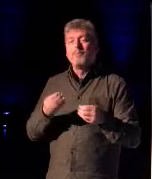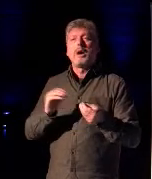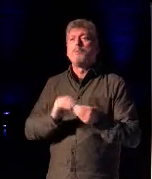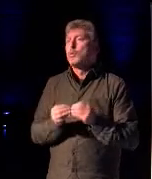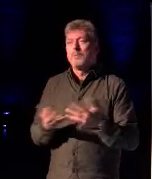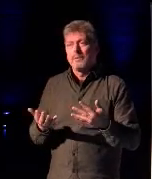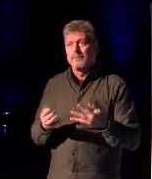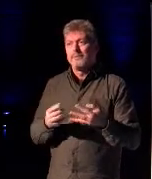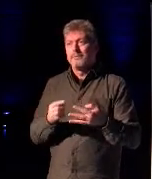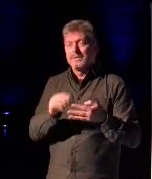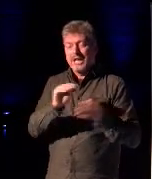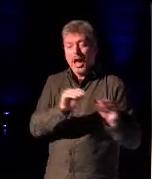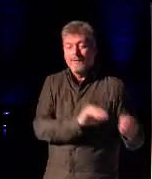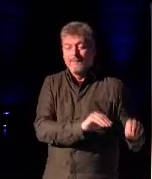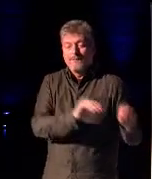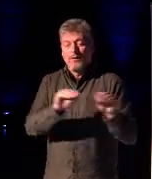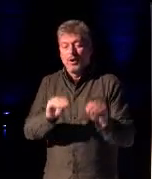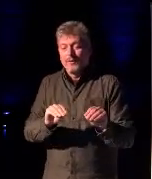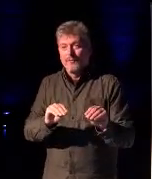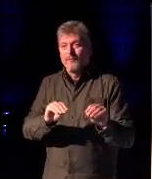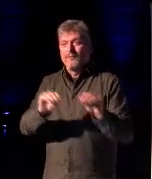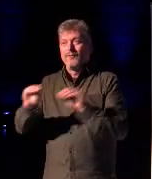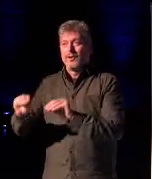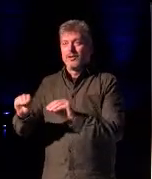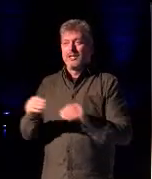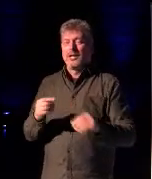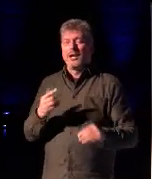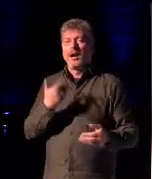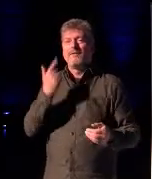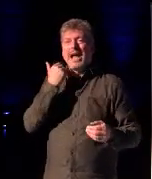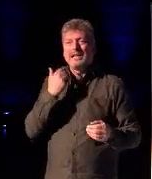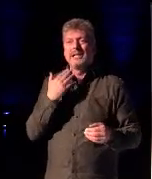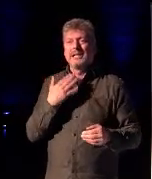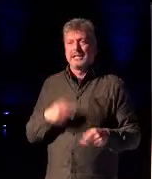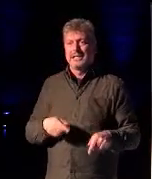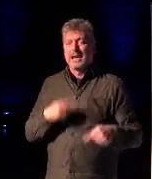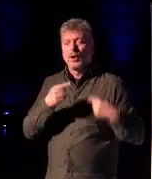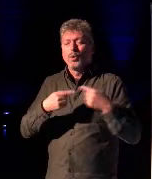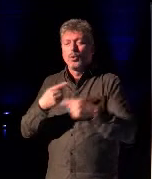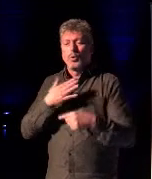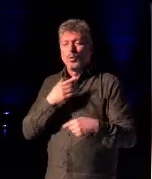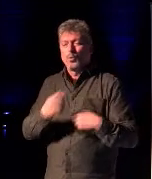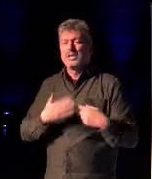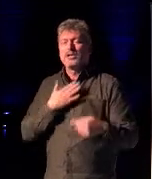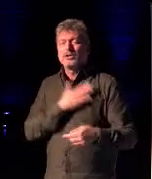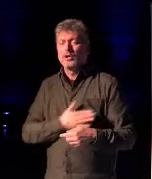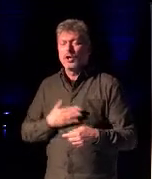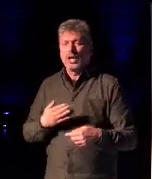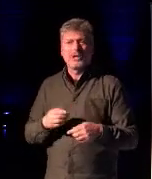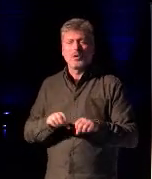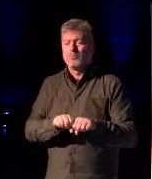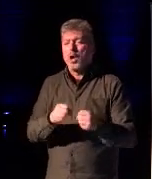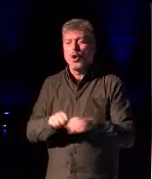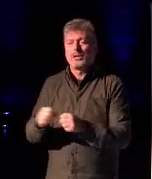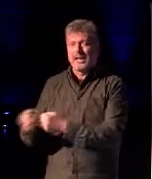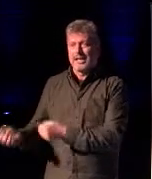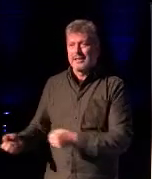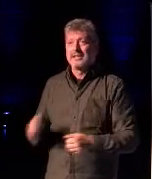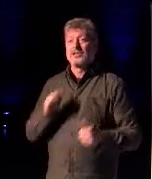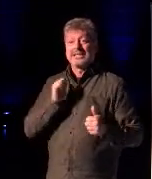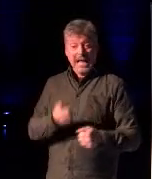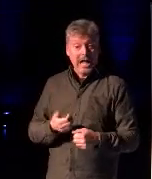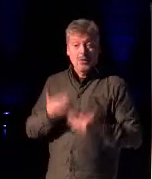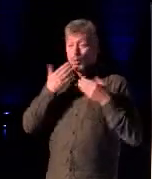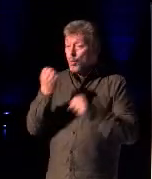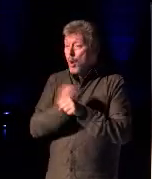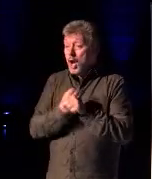problemet forflytting av eldre kronisk syke som virker nedbrytende. Slik at på tross av det gode arbeidet